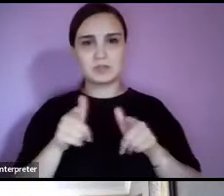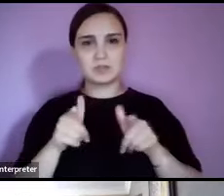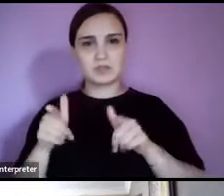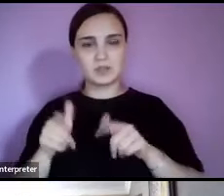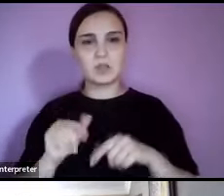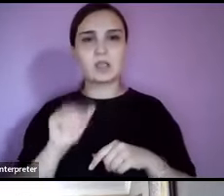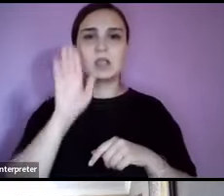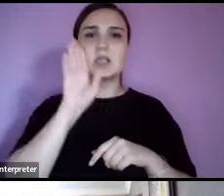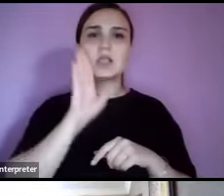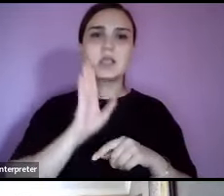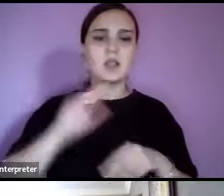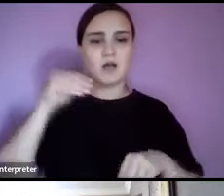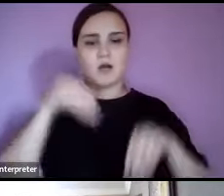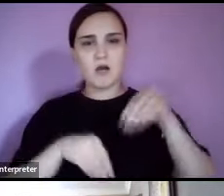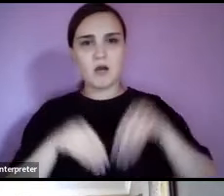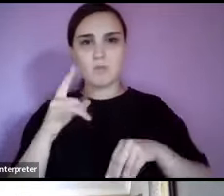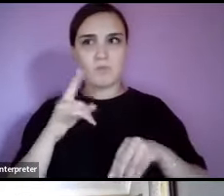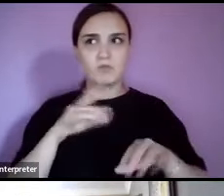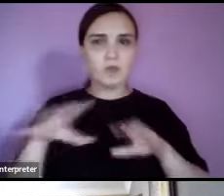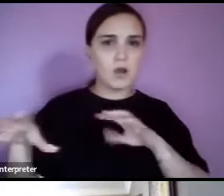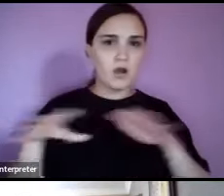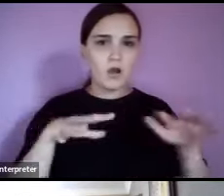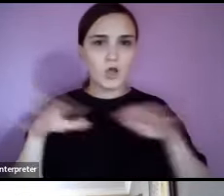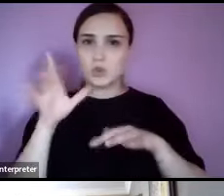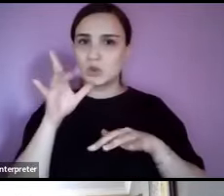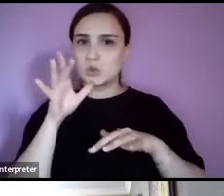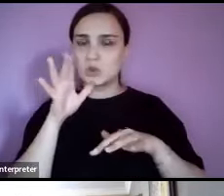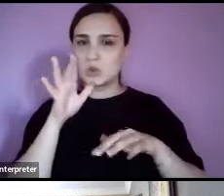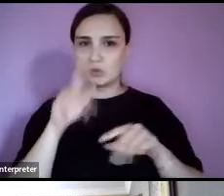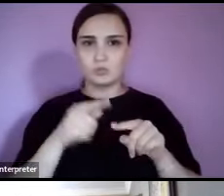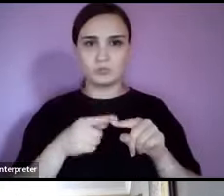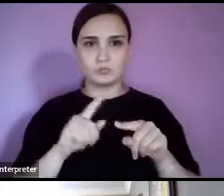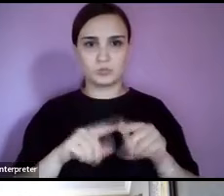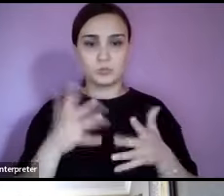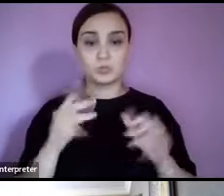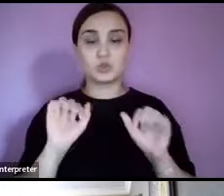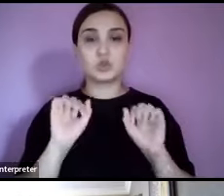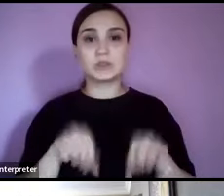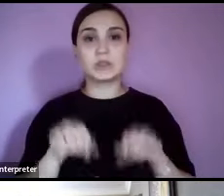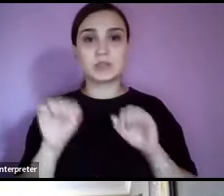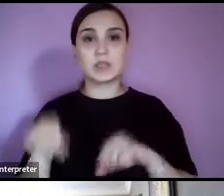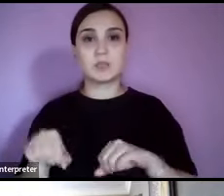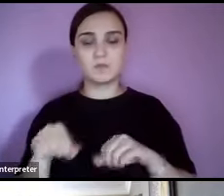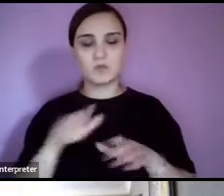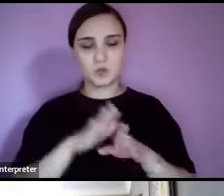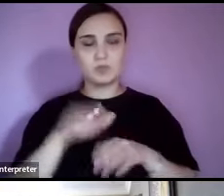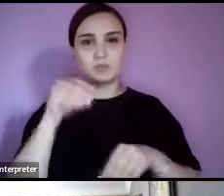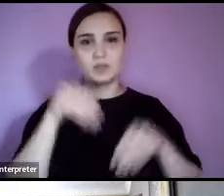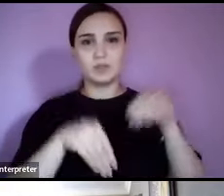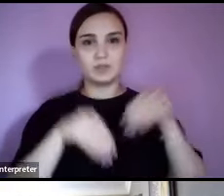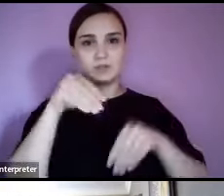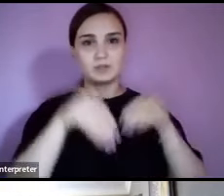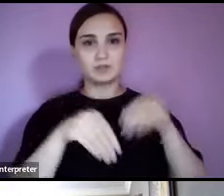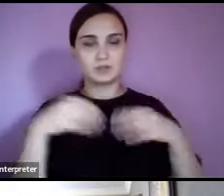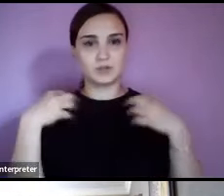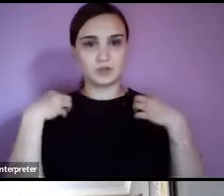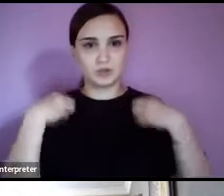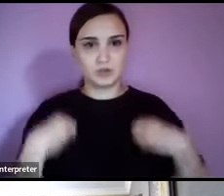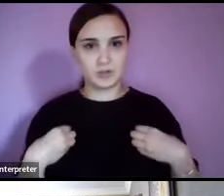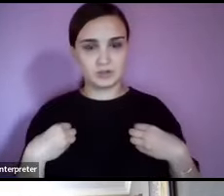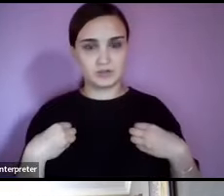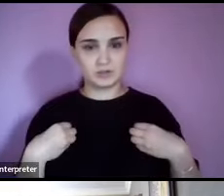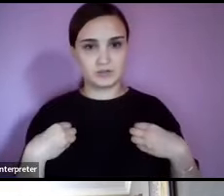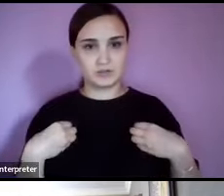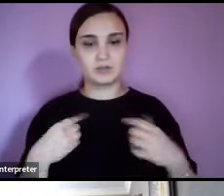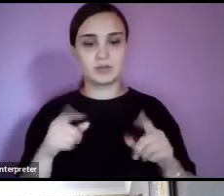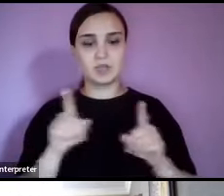დამატებით სტრესს და გაწამაზიას, თუ კი შესაძლებელია სრულად რა იყოს ჩავალაგებული და ესეთი ერთი